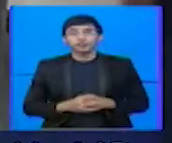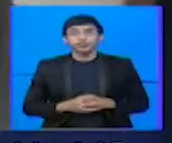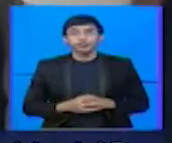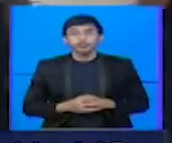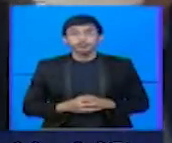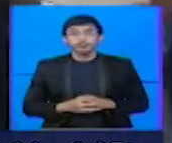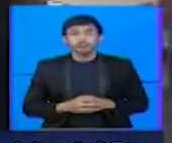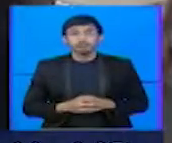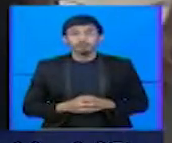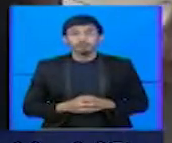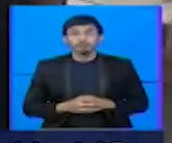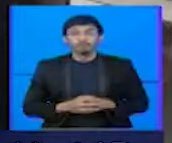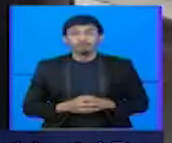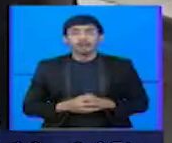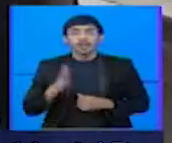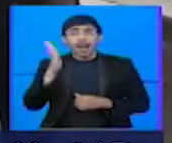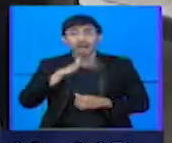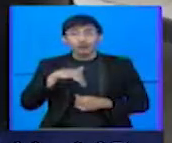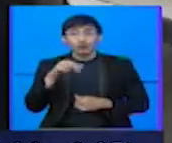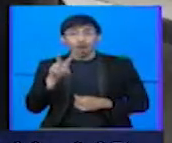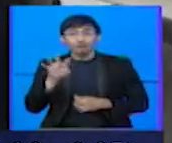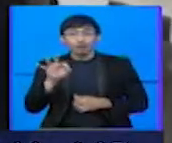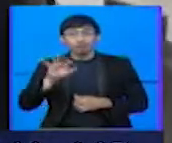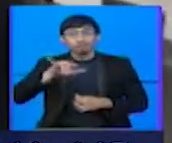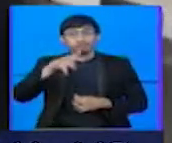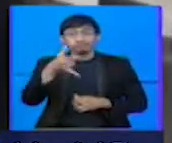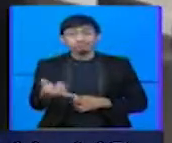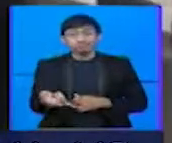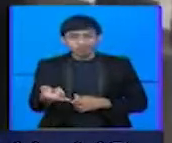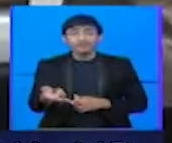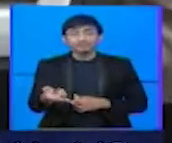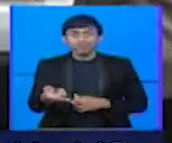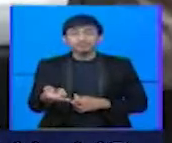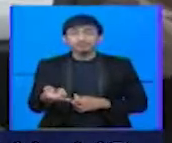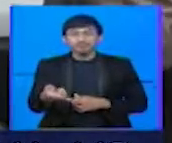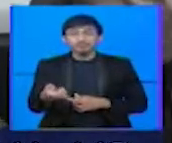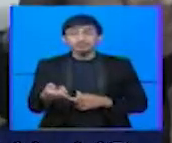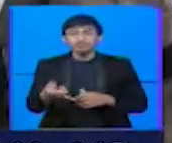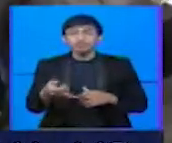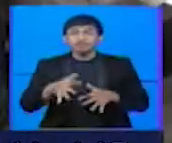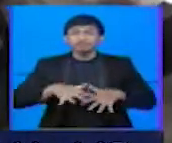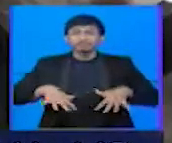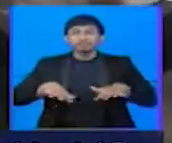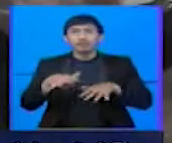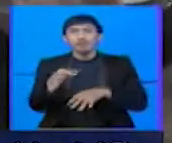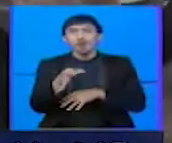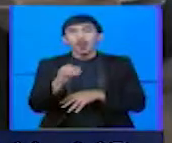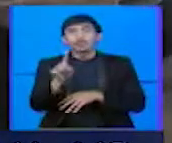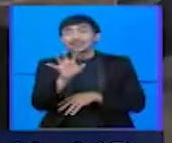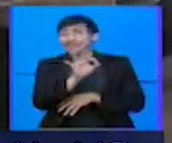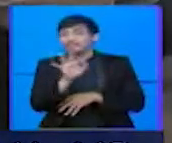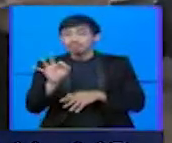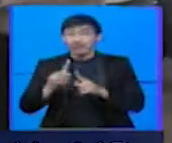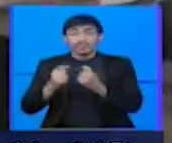Memasuki hari ke-20 pasca jatuhnya pesawat Sriwijaya Air SJ-182 di Kepulauan Seribu, tim DVI Polri belum menerima